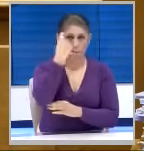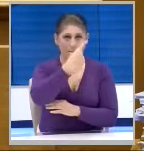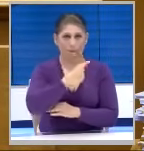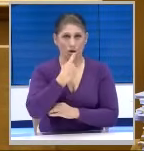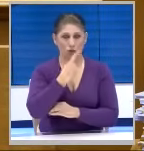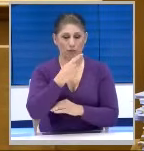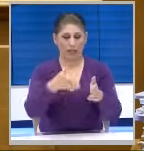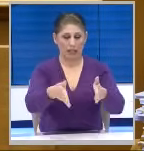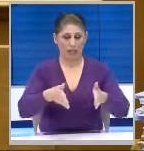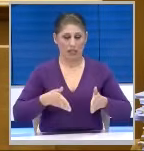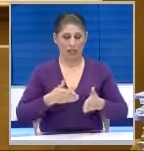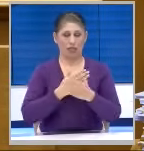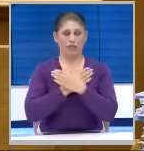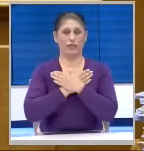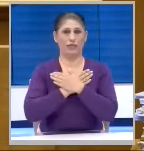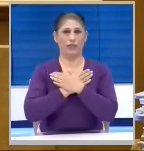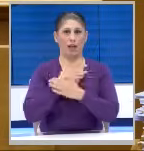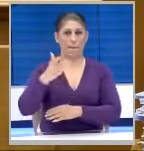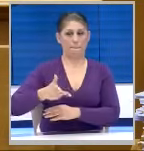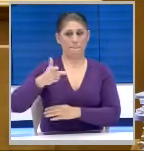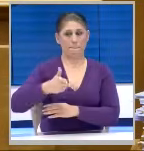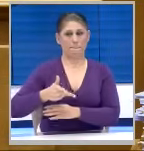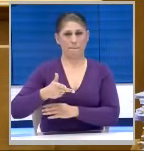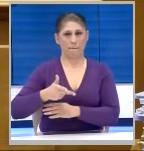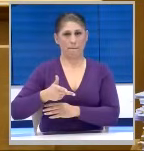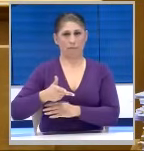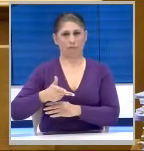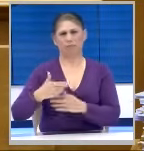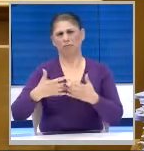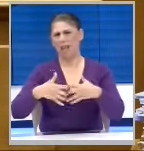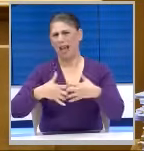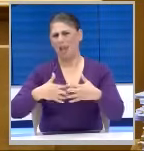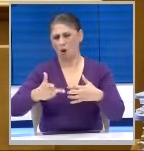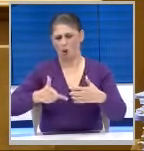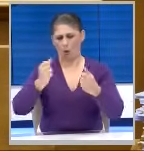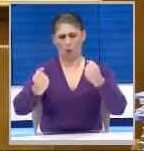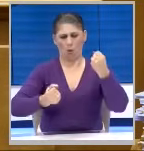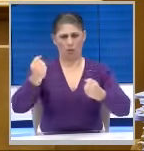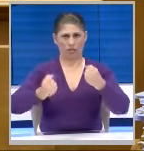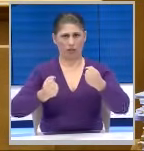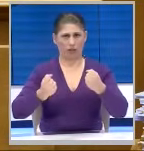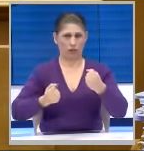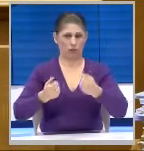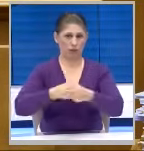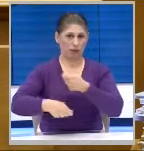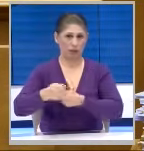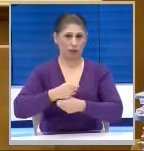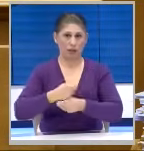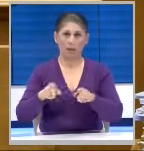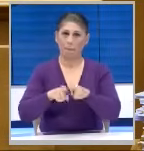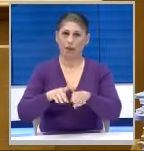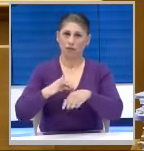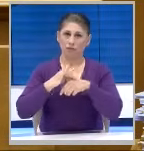κηδεία του μηχανοδηγού της της εμπορικής αμαξοστοιχίας και δεν πήγε μόνος του μπήγει με τον κύριο